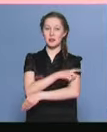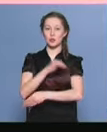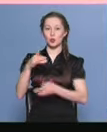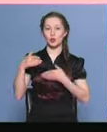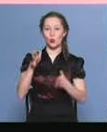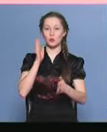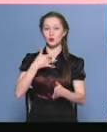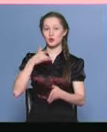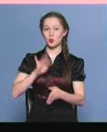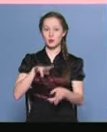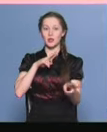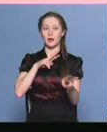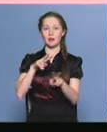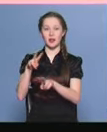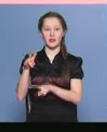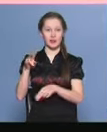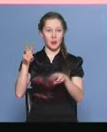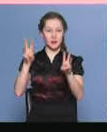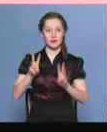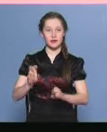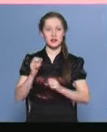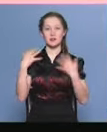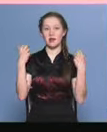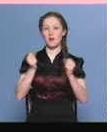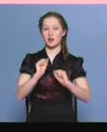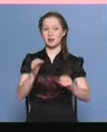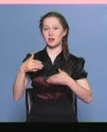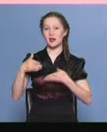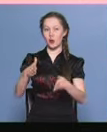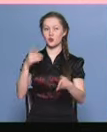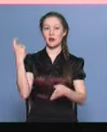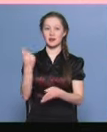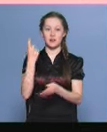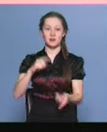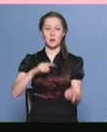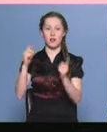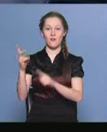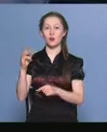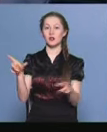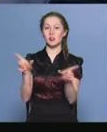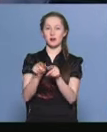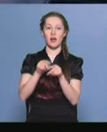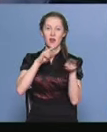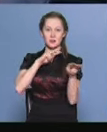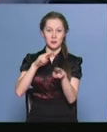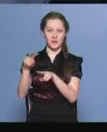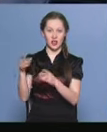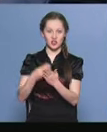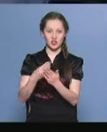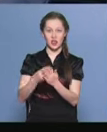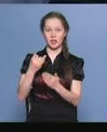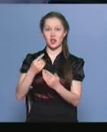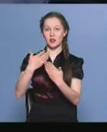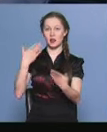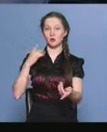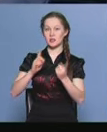жестко контролироваться. Два министерства – здравоохранения и дорожного хозяйства – переводят на казначейское сопровождение. Об этом накануне на заседании правительства